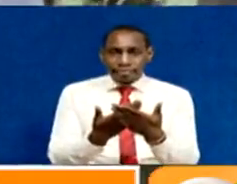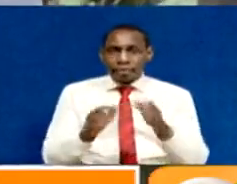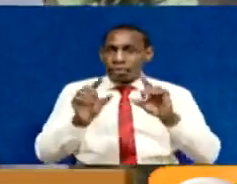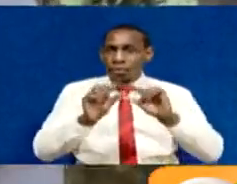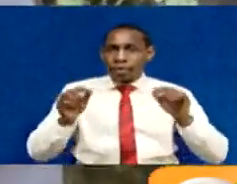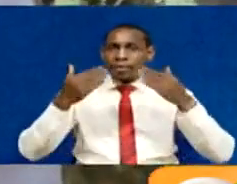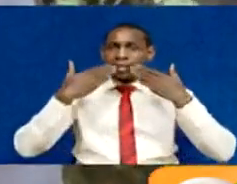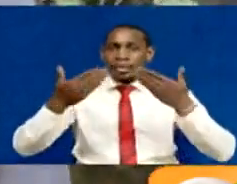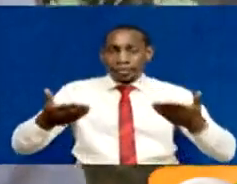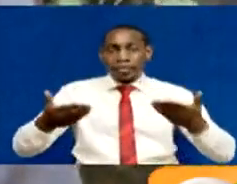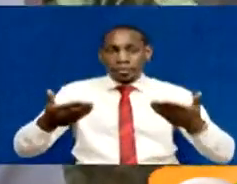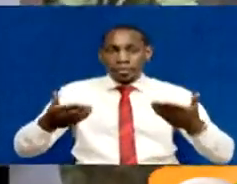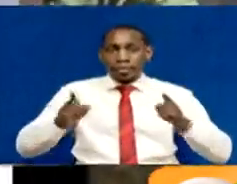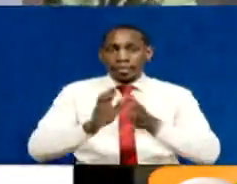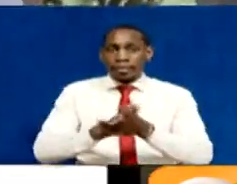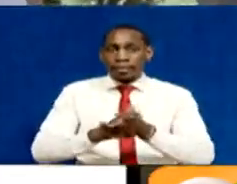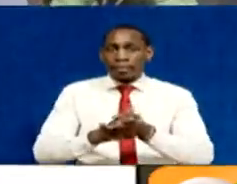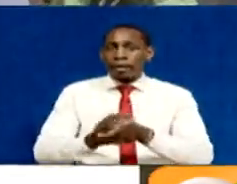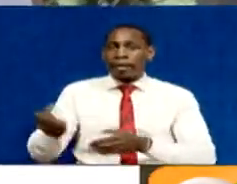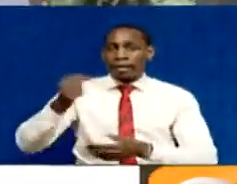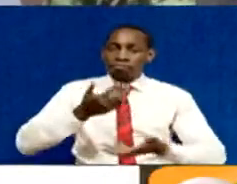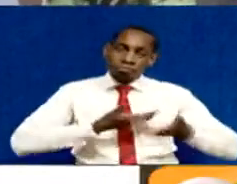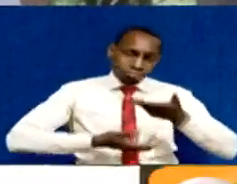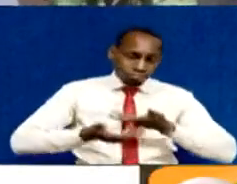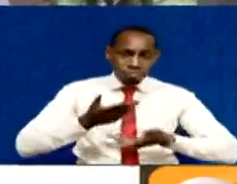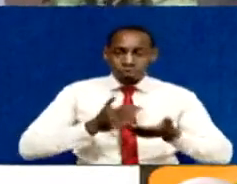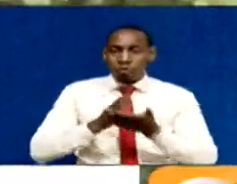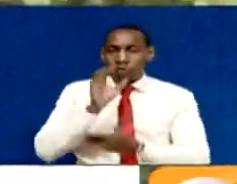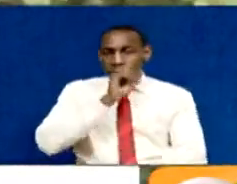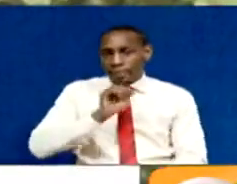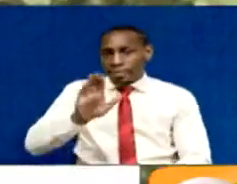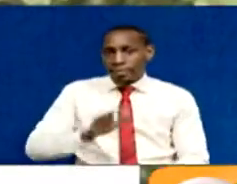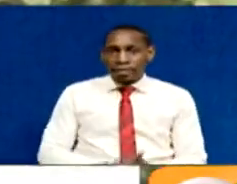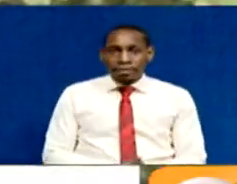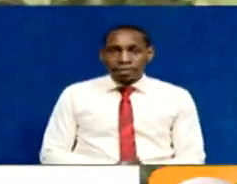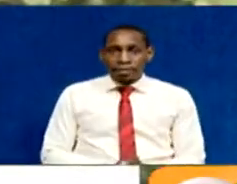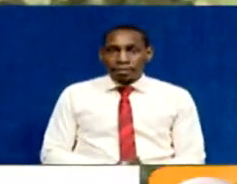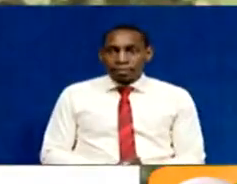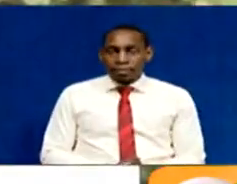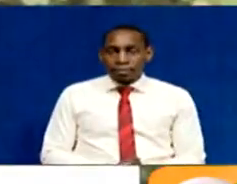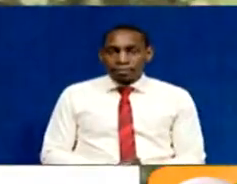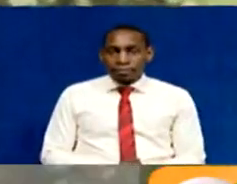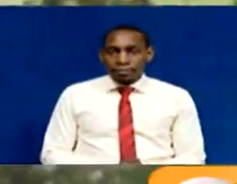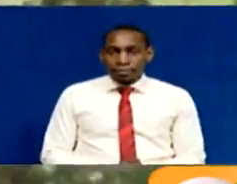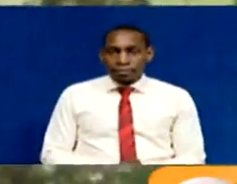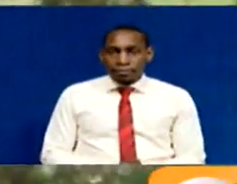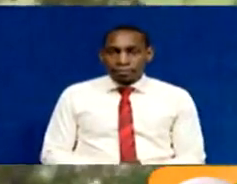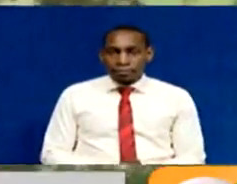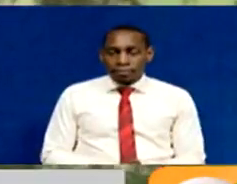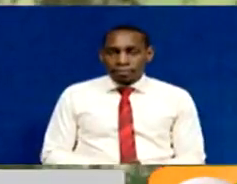Sema asante na mkuu mkinitembelea. Nitawamiss. Tukimwacha Chumba